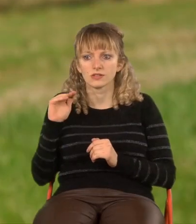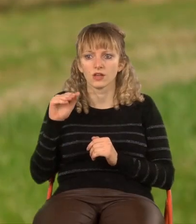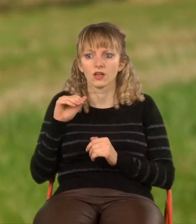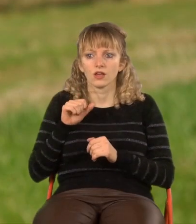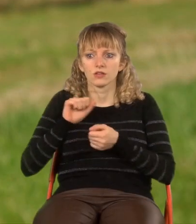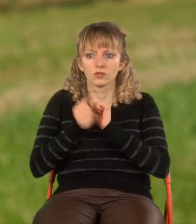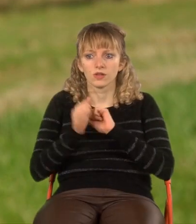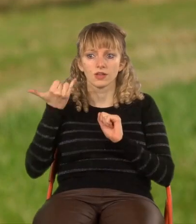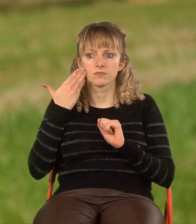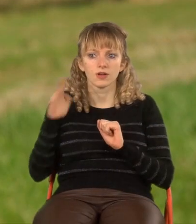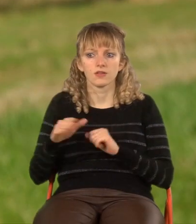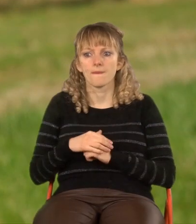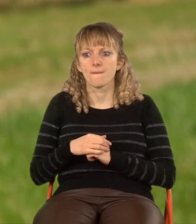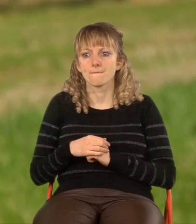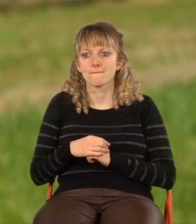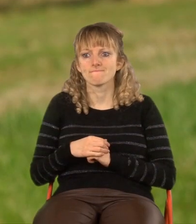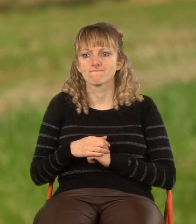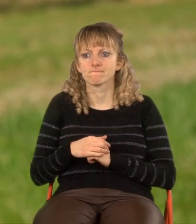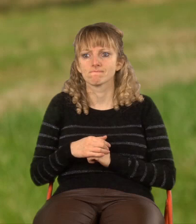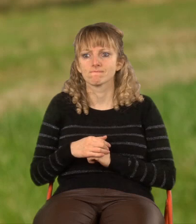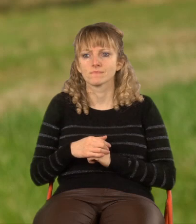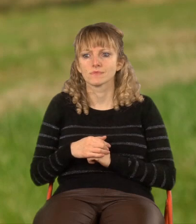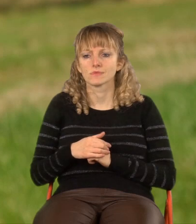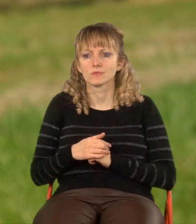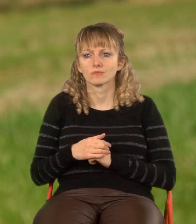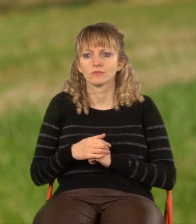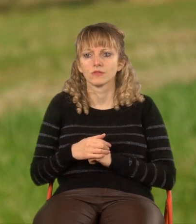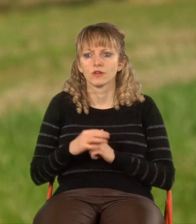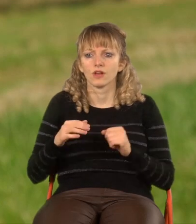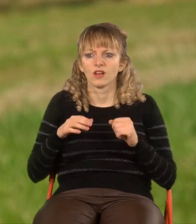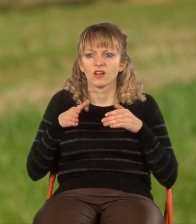Góry średnio wysokie i niskie są jak najbardziej